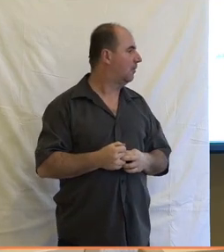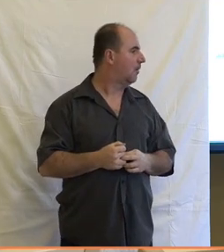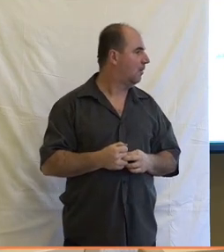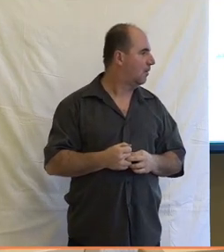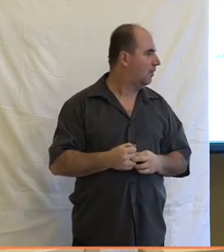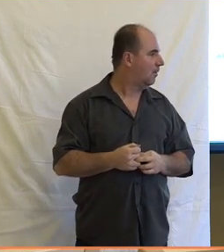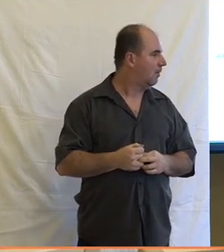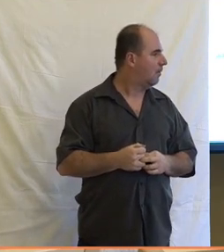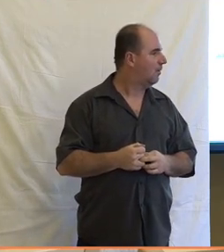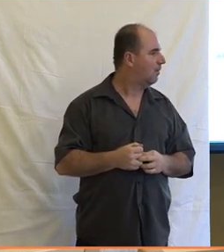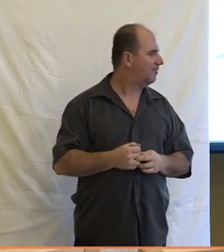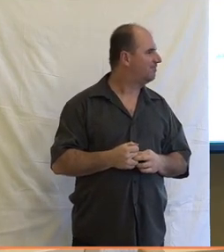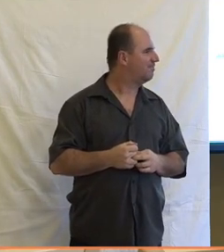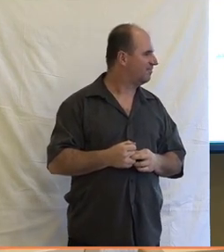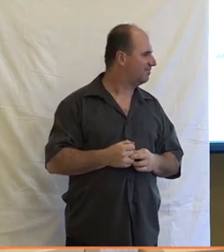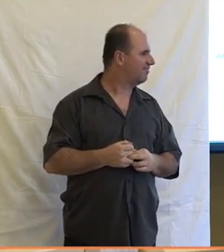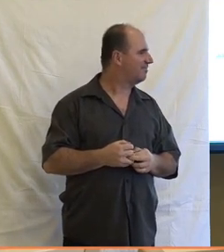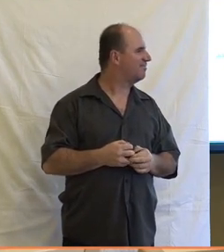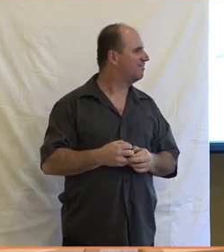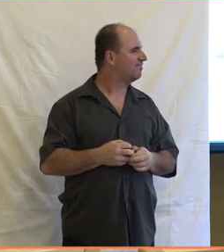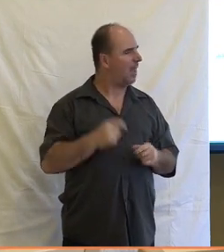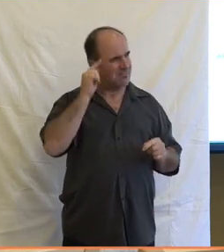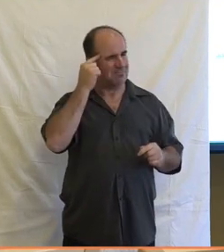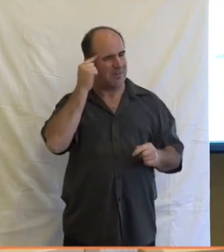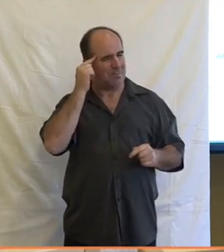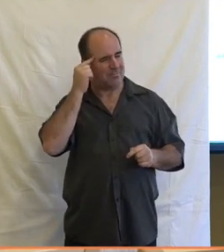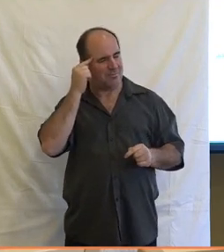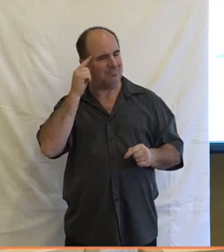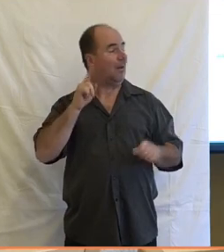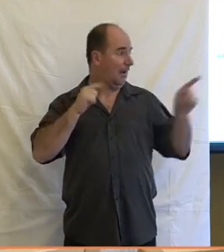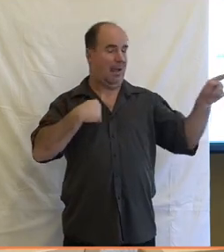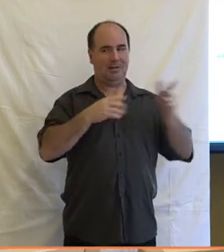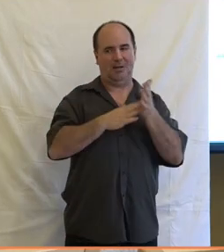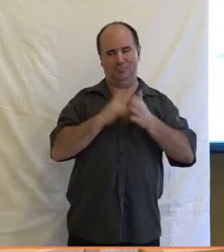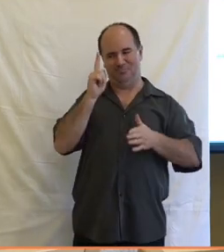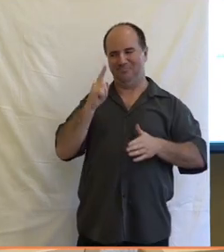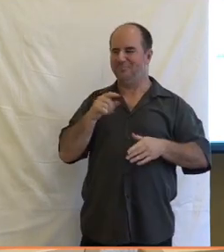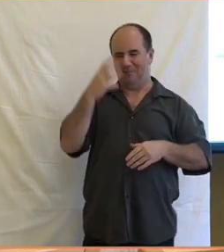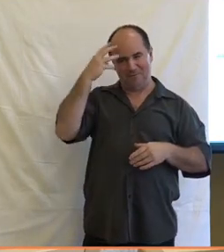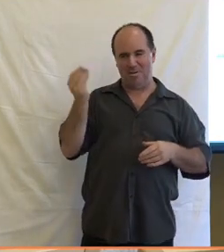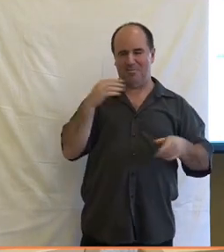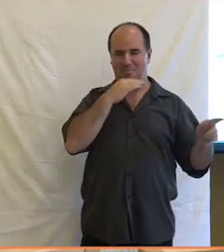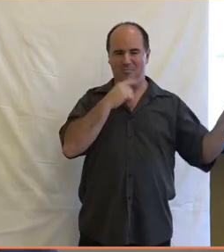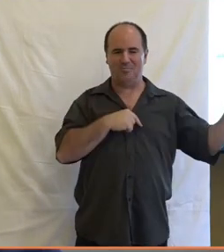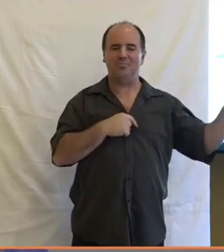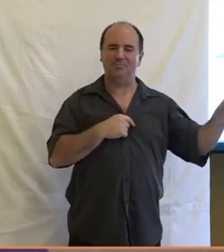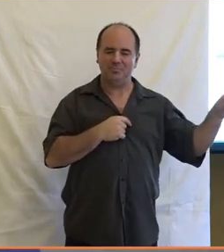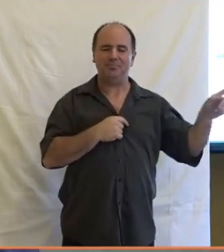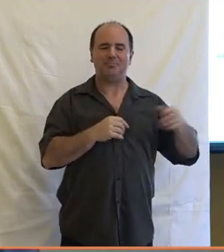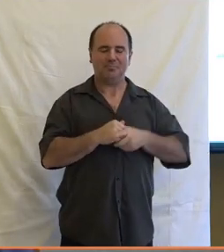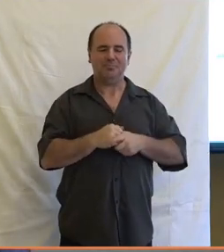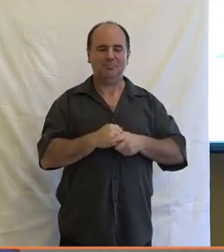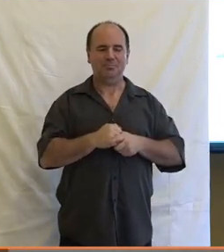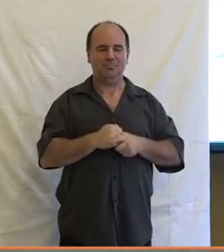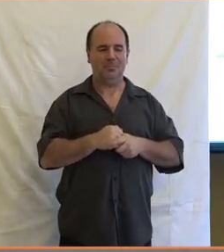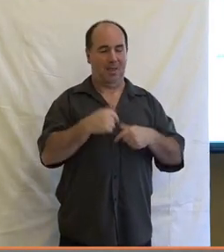to potřeba promyslet trošičku, jestli nevadí teda to. Já právě řeknu to, že dost často tím, že máme nějakou